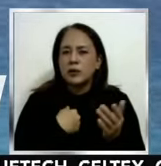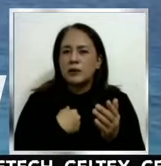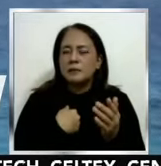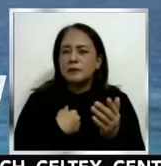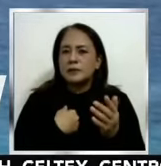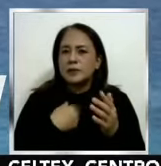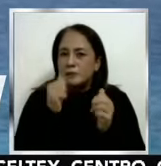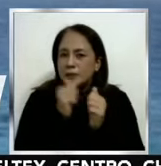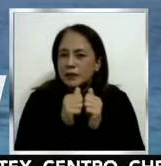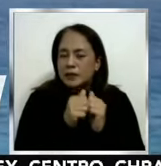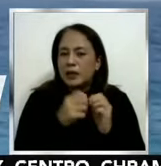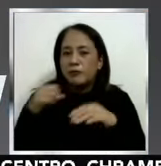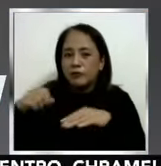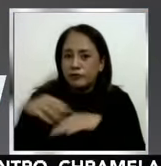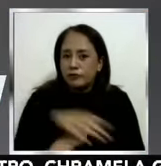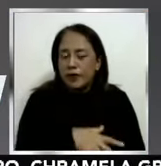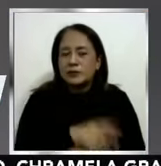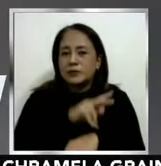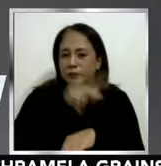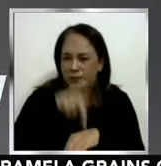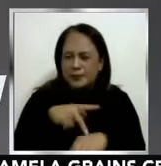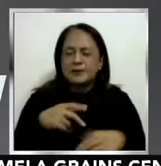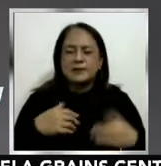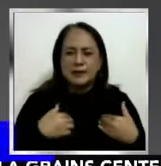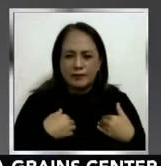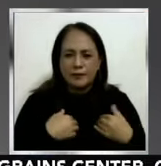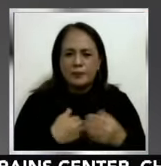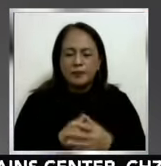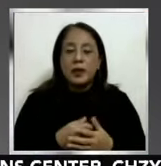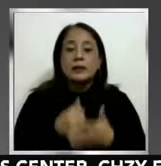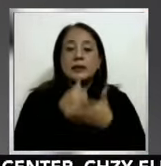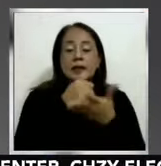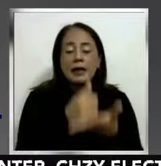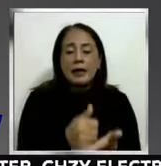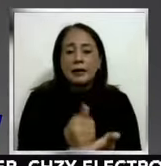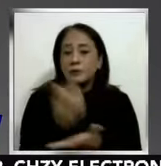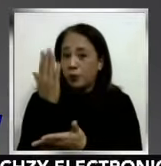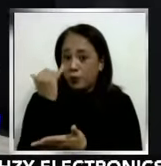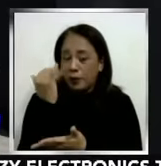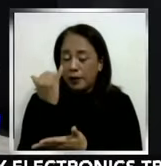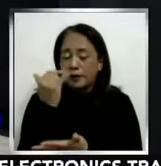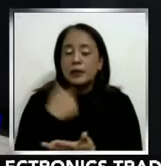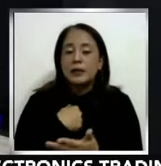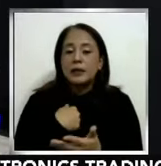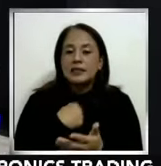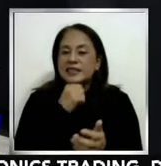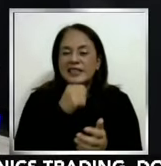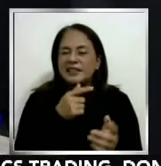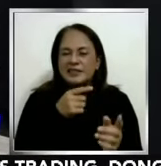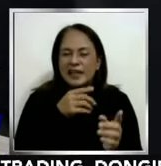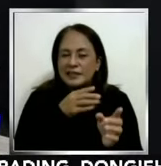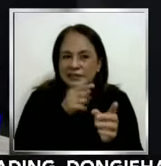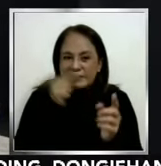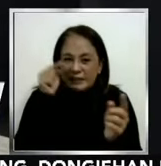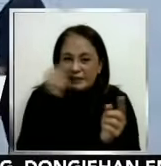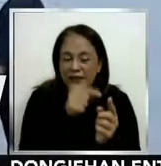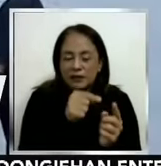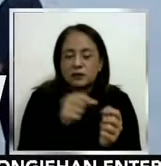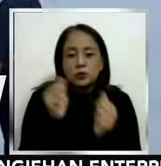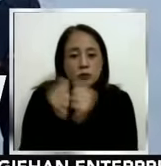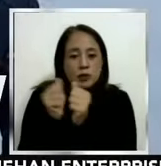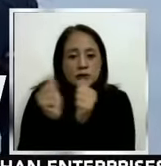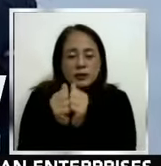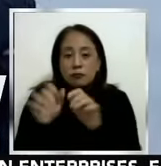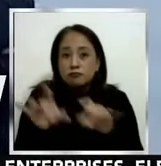ito sa Pilipinas. Nakakatulong in the sense na indirectly, sumasama tuloy ang Australia